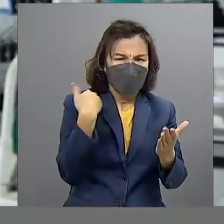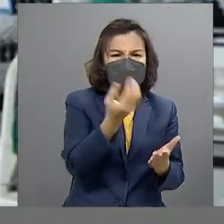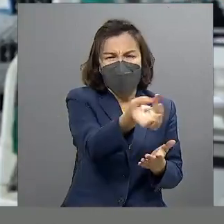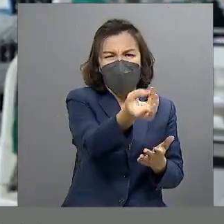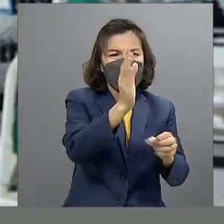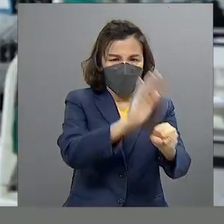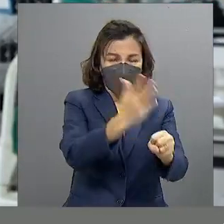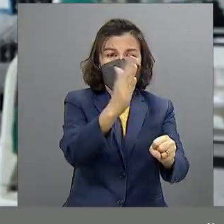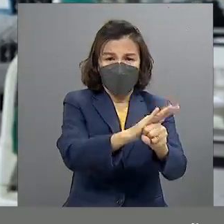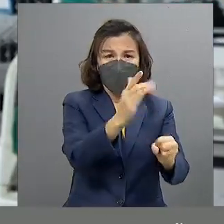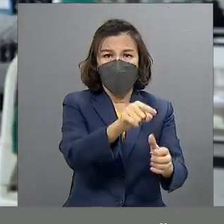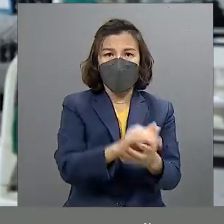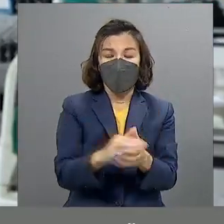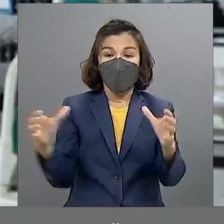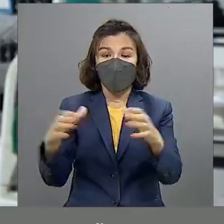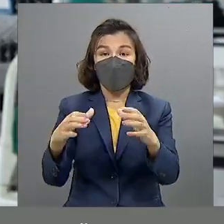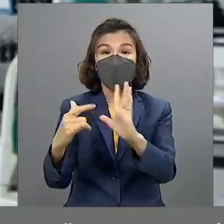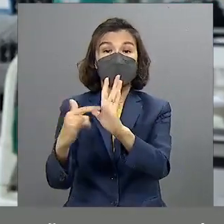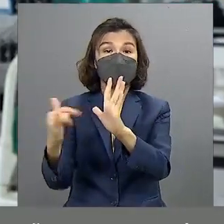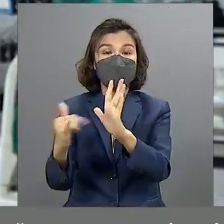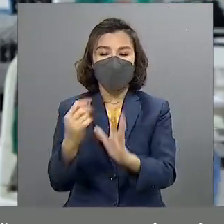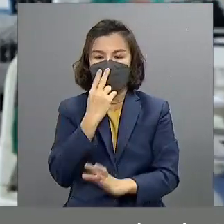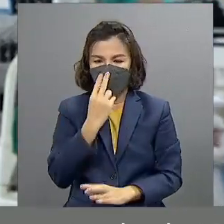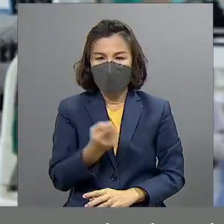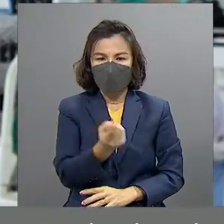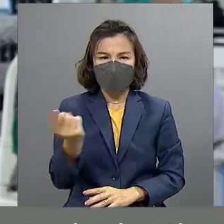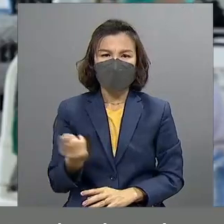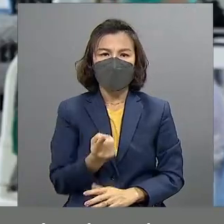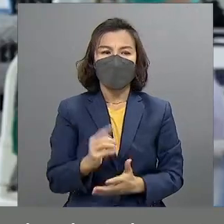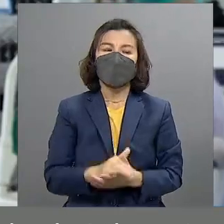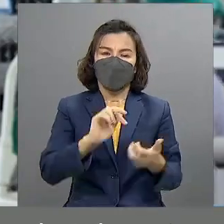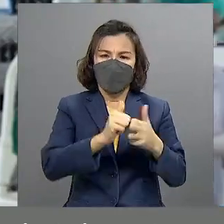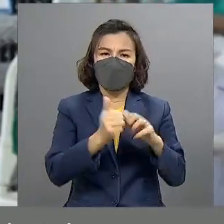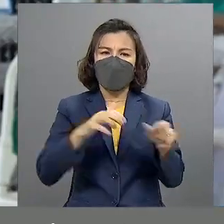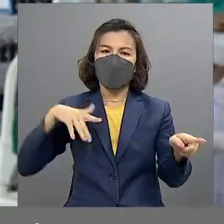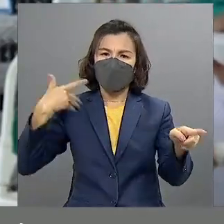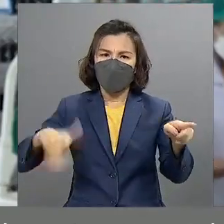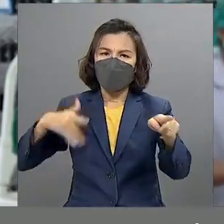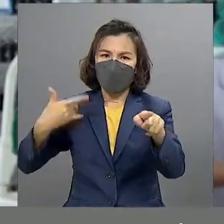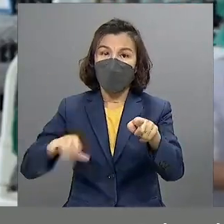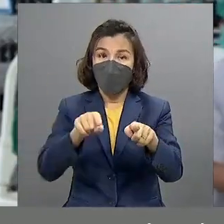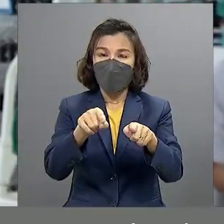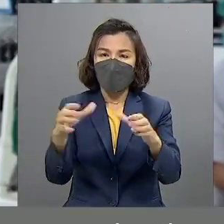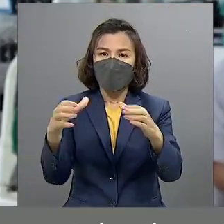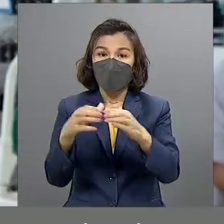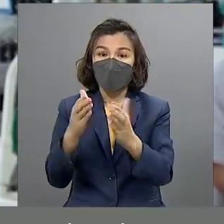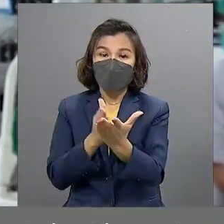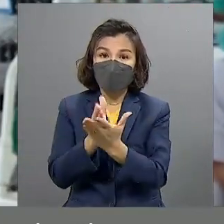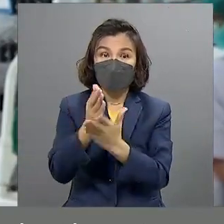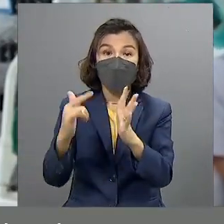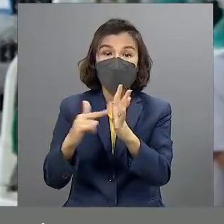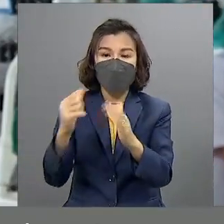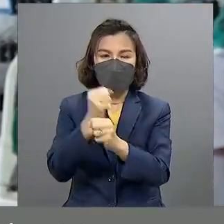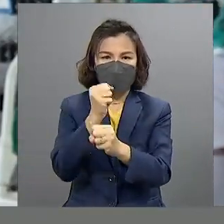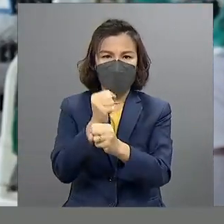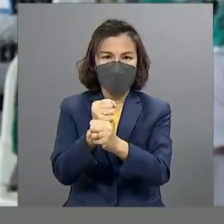ก็ทางคณะเภสัชก็มีความเล็งเห็นว่าตรงนี้มันเป็นความเดือดร้อนของประชาชนนะครับคณะเภสัชก็เลยช่วยผลิตตัวนี้เพื่อที่จะบริจาคให้กับ